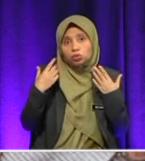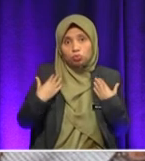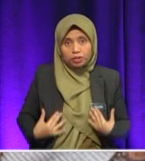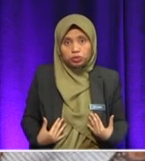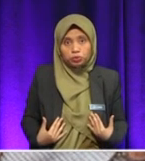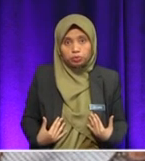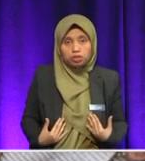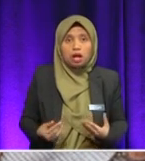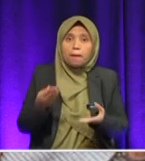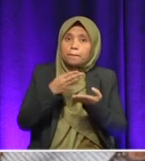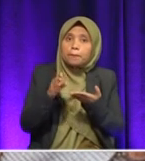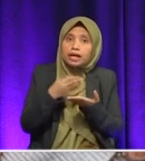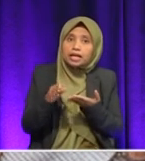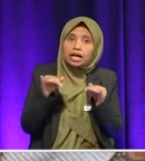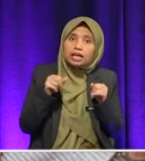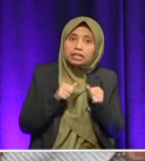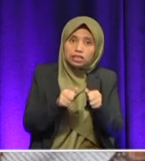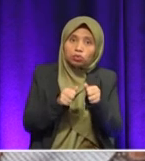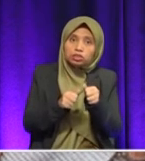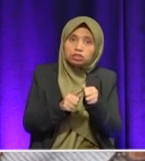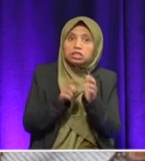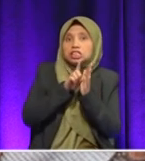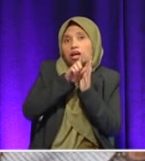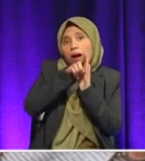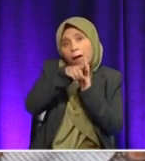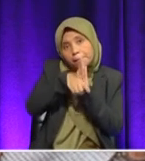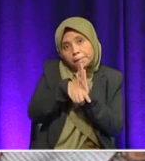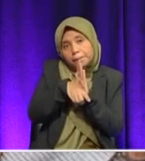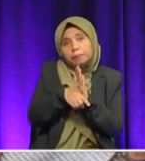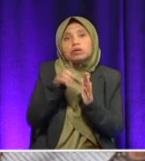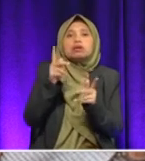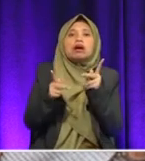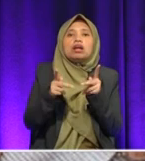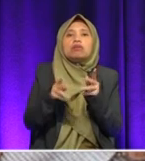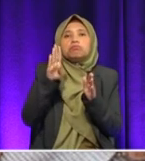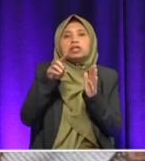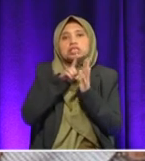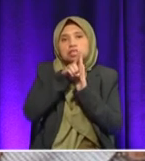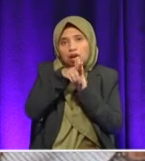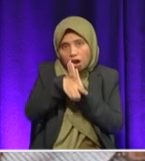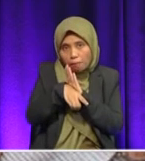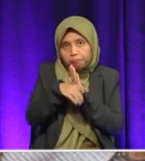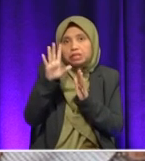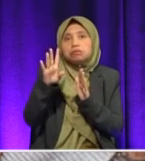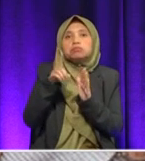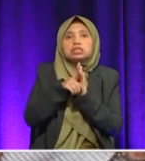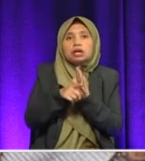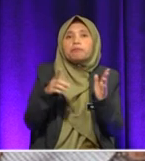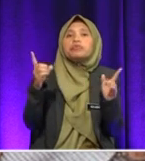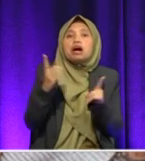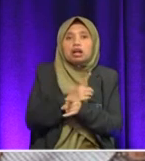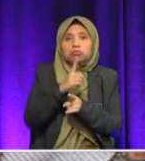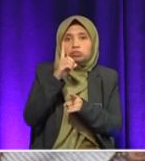kemudian kita bayadho ngikut kiranja berapa Jam dibuat kecil empat jam lima jam dan daratkan dengan jumlah